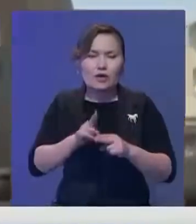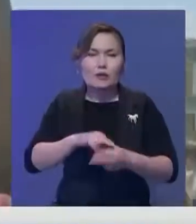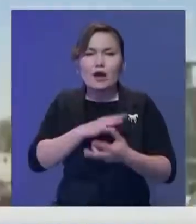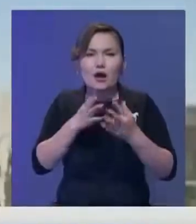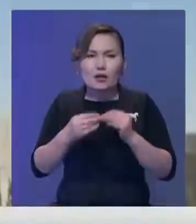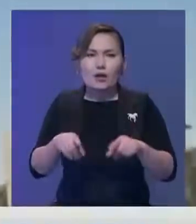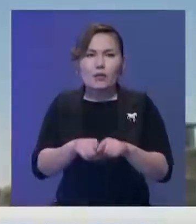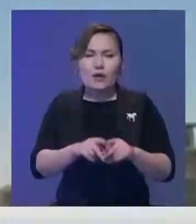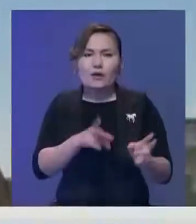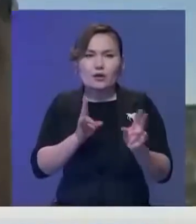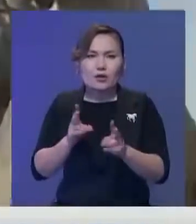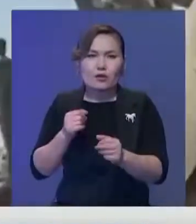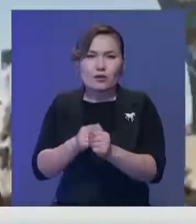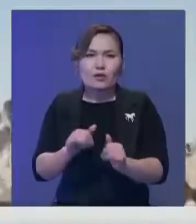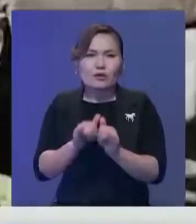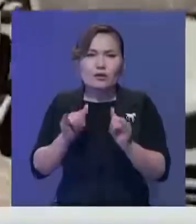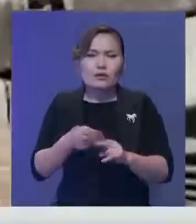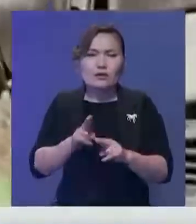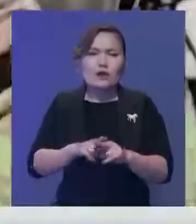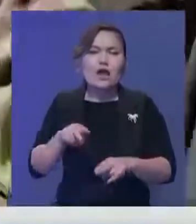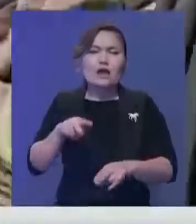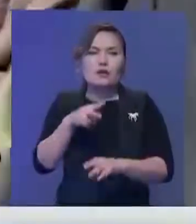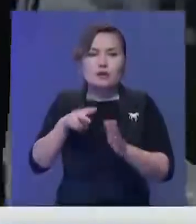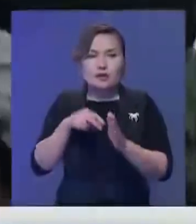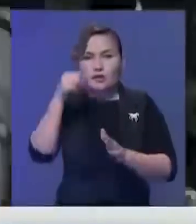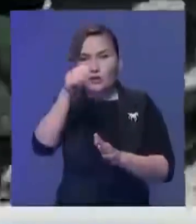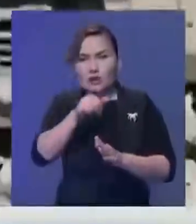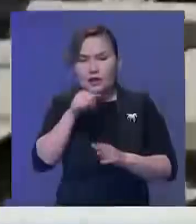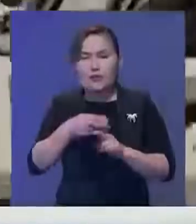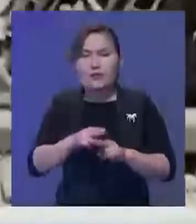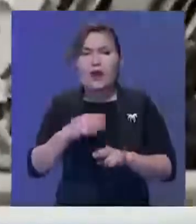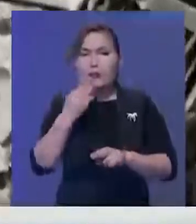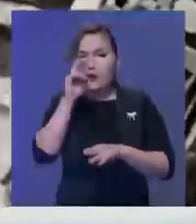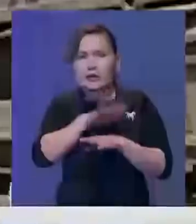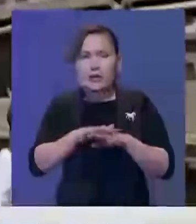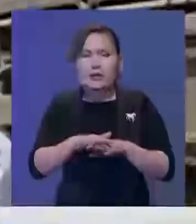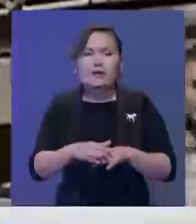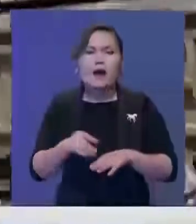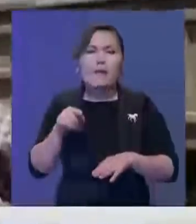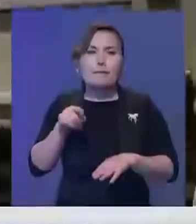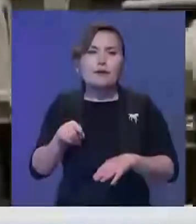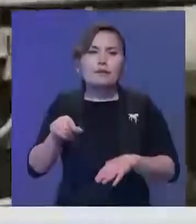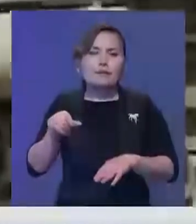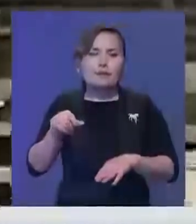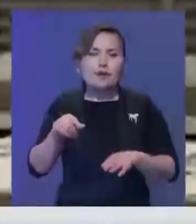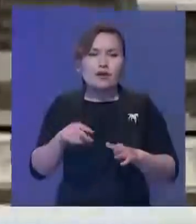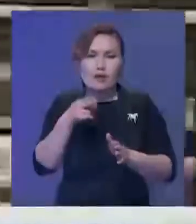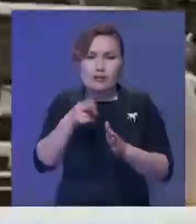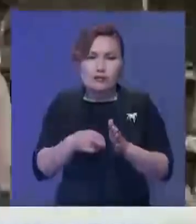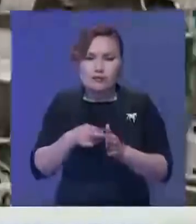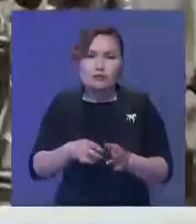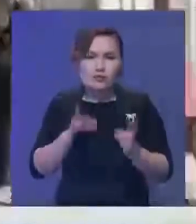Салдарынан осыған ұқсас оқиғалар жиілеп кеткен. Мәселен, 2017 жылы елде 1,5 мыңнан аса темір жол